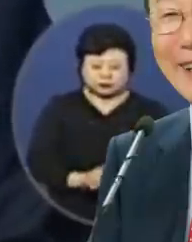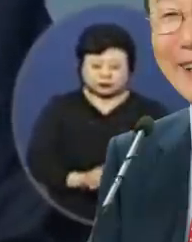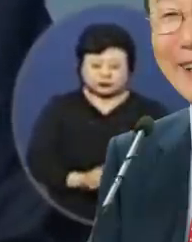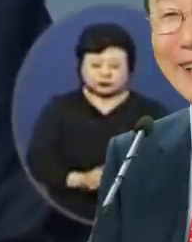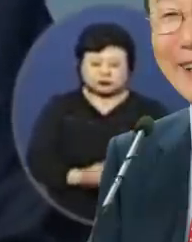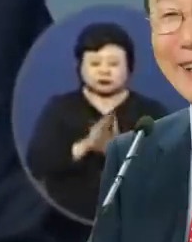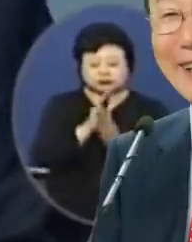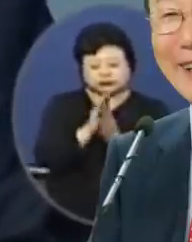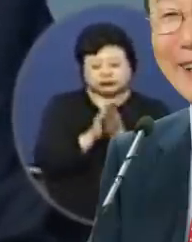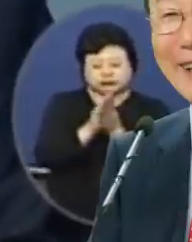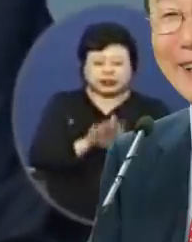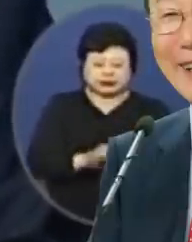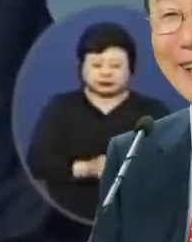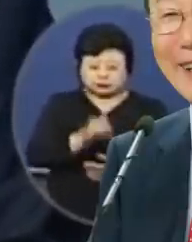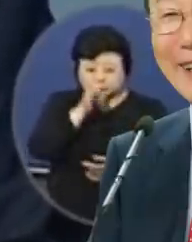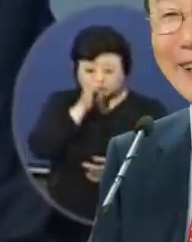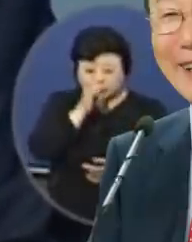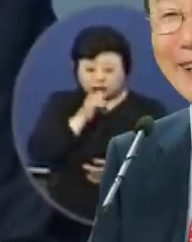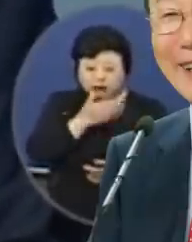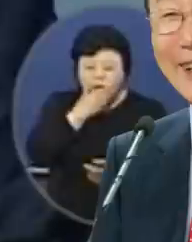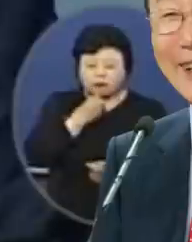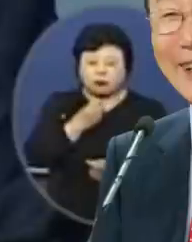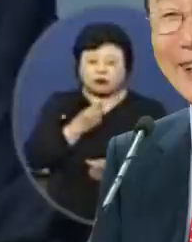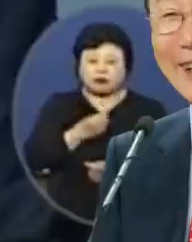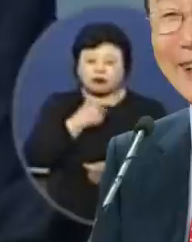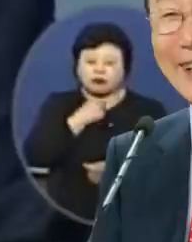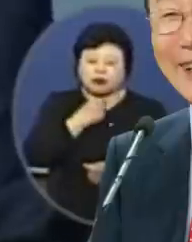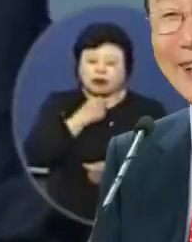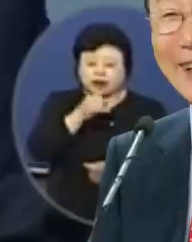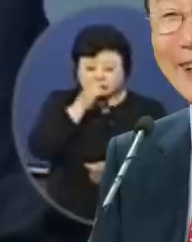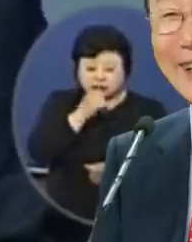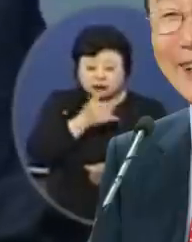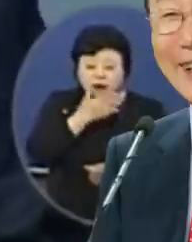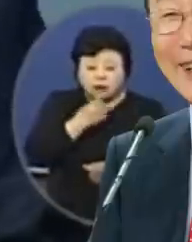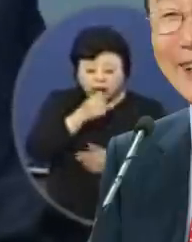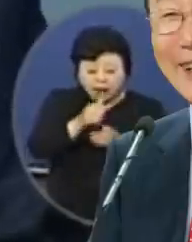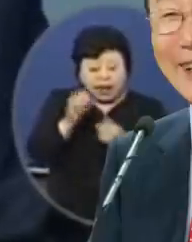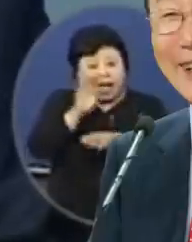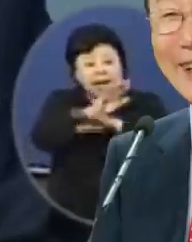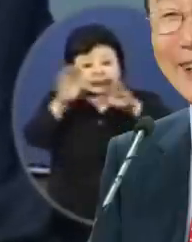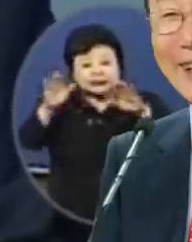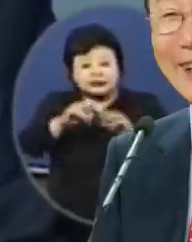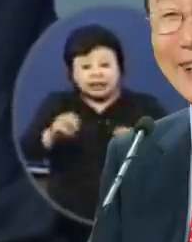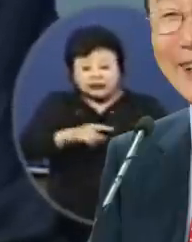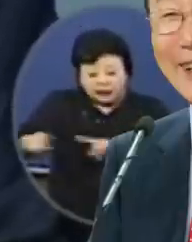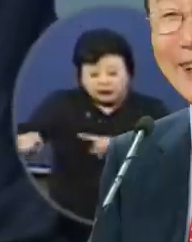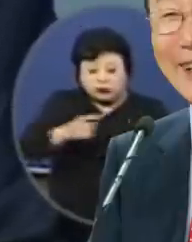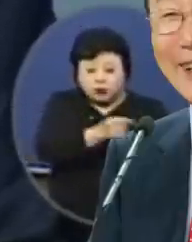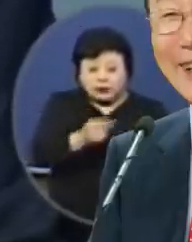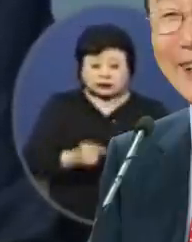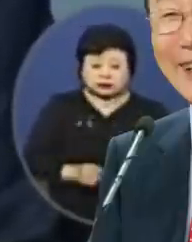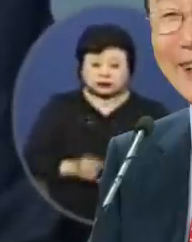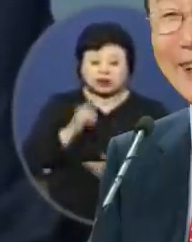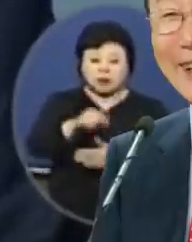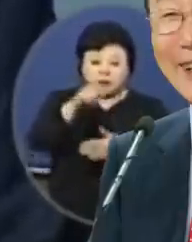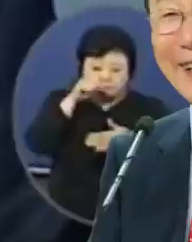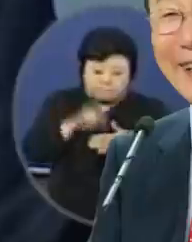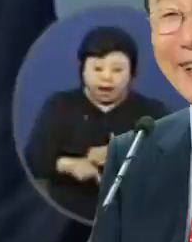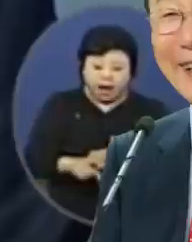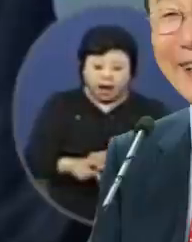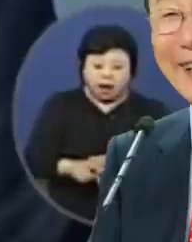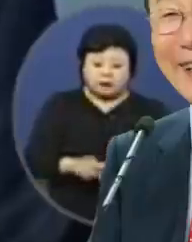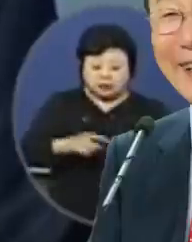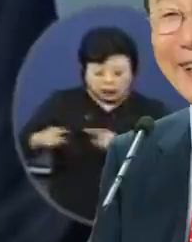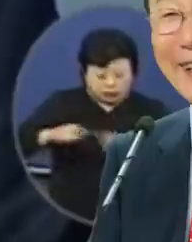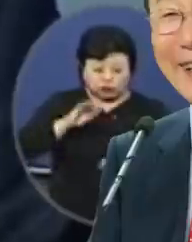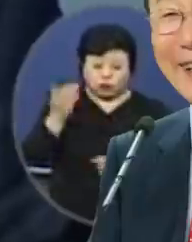종교를 가지고 와서 그에 복을 받으려고 하는데 복은 바로 여러분 하늘이 땅을 다스리는 것이 여러분 마음이 여러분의 인생을